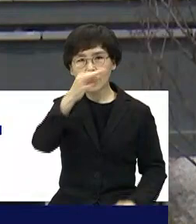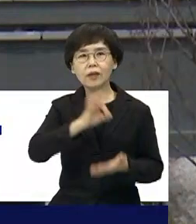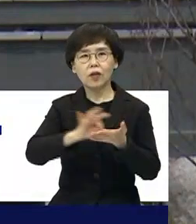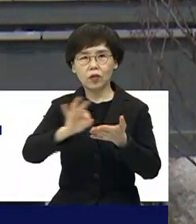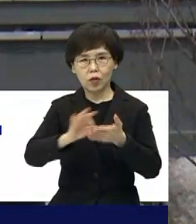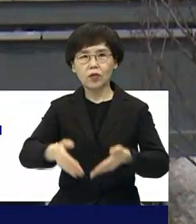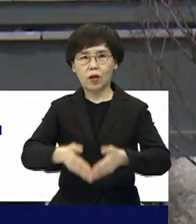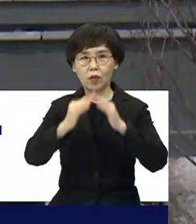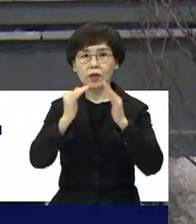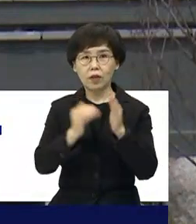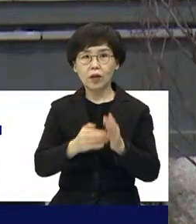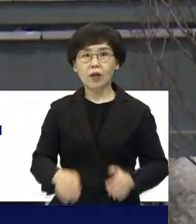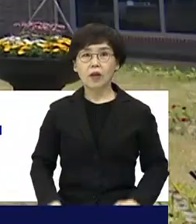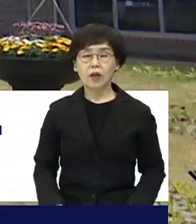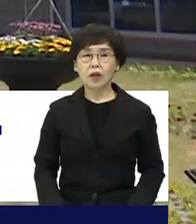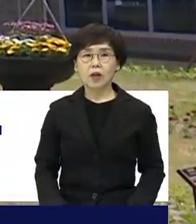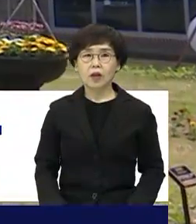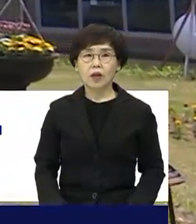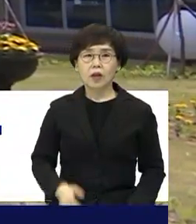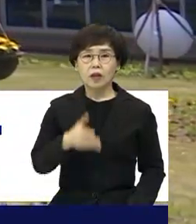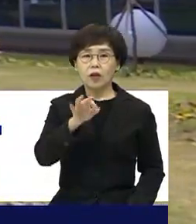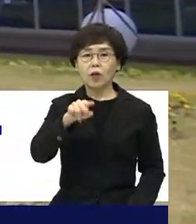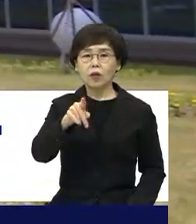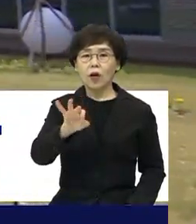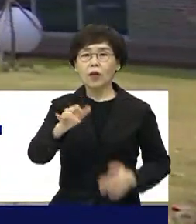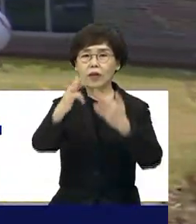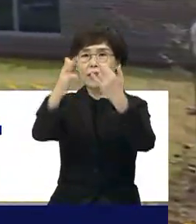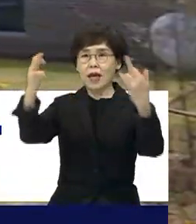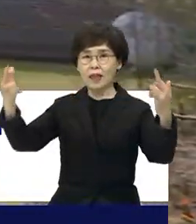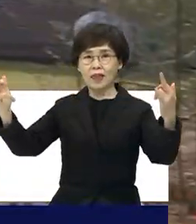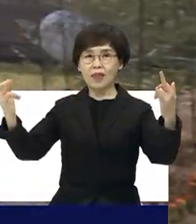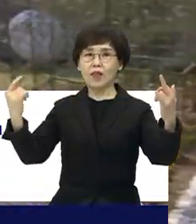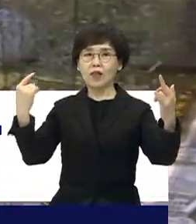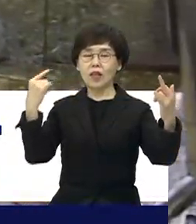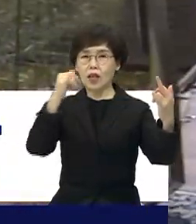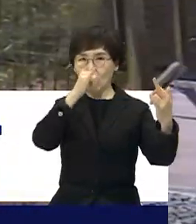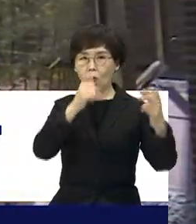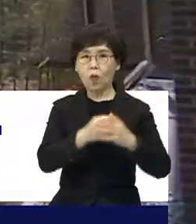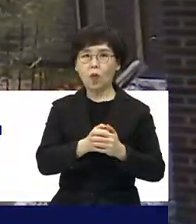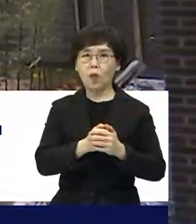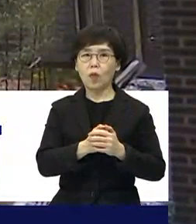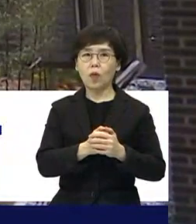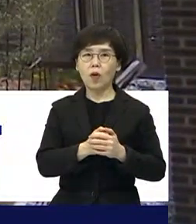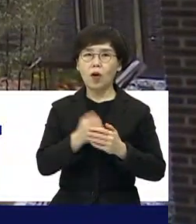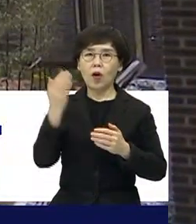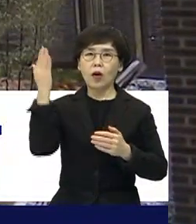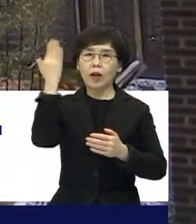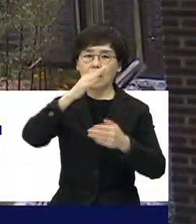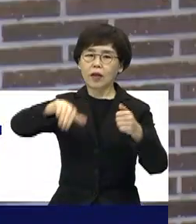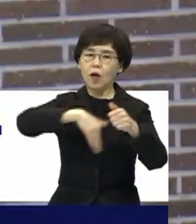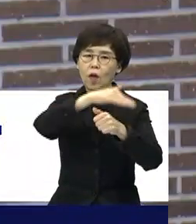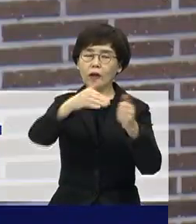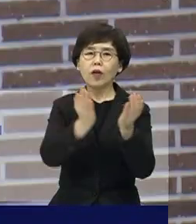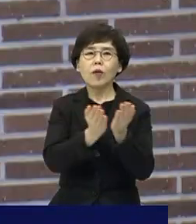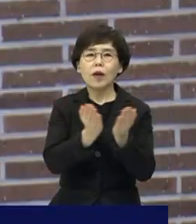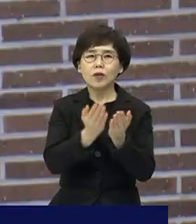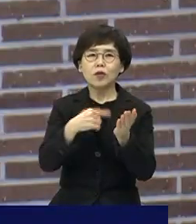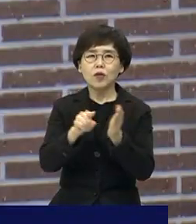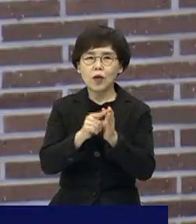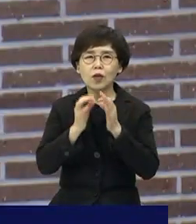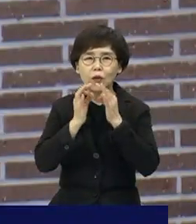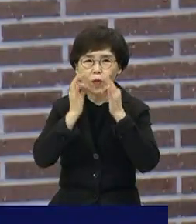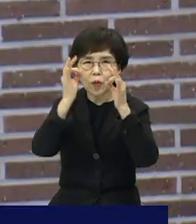들었습니다. 청성산 울창한 숲을 배경으로 출산 친화적인 환경을 조성하는 데 각별한 공을